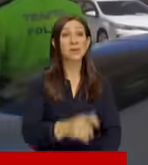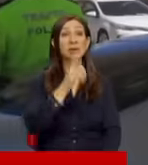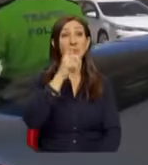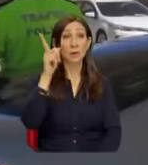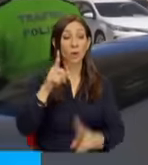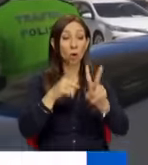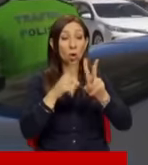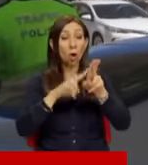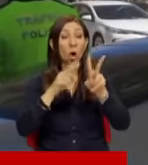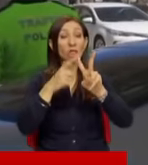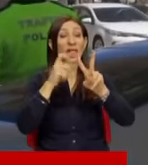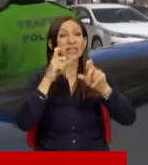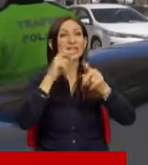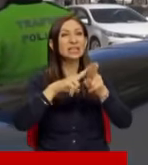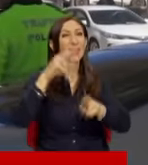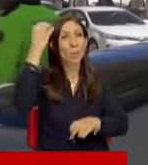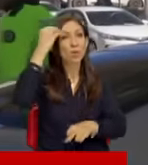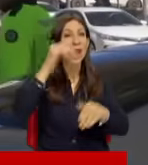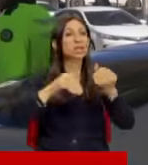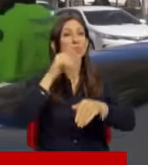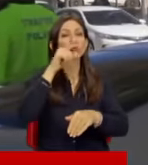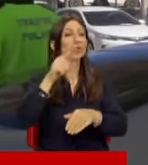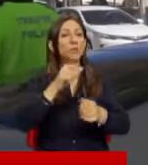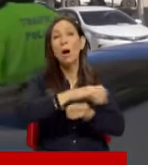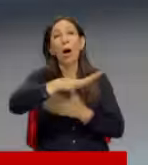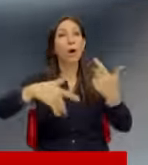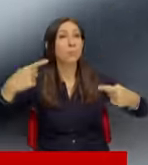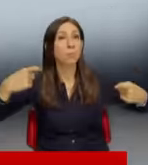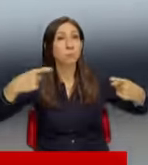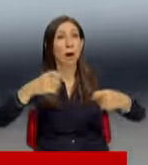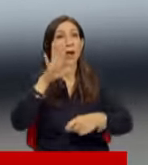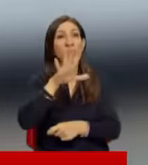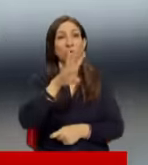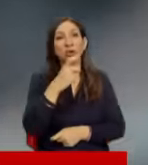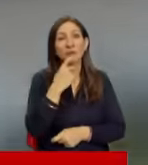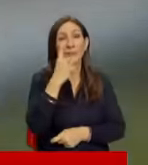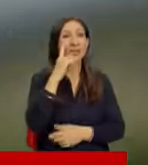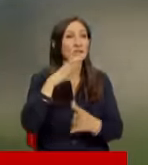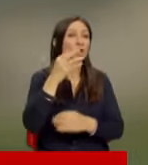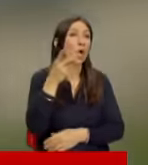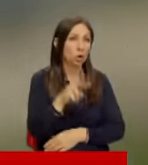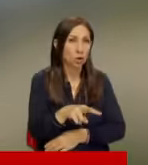Siirt'in Konacık köyünde de muhtarlık seçimi nedeniyle yaşandı silahlı kavga. 54 yaşındaki bir kişi